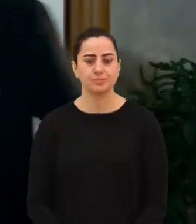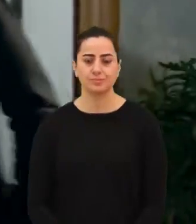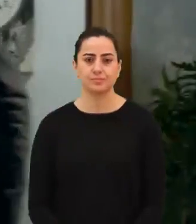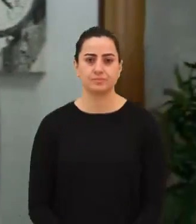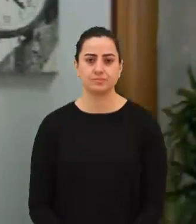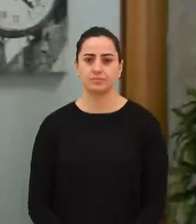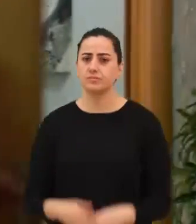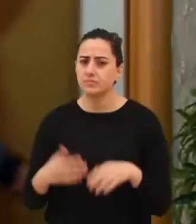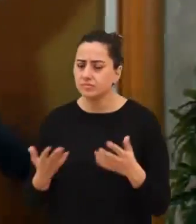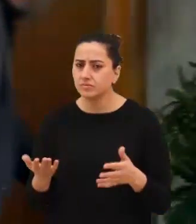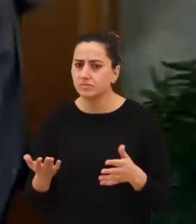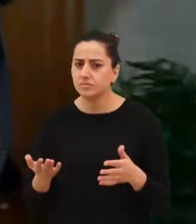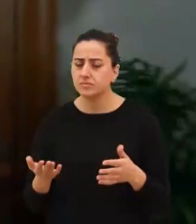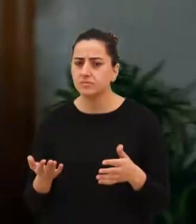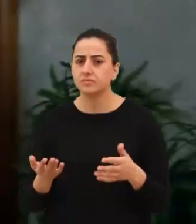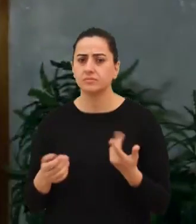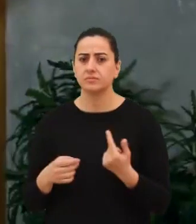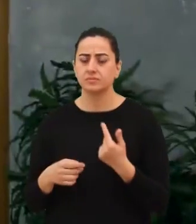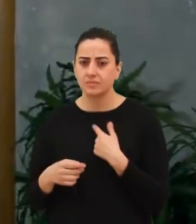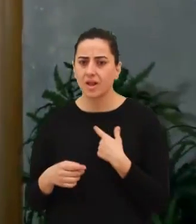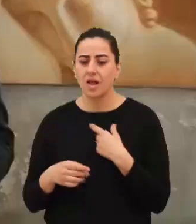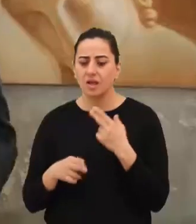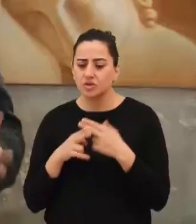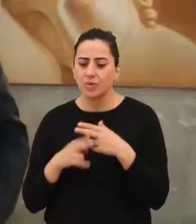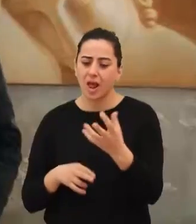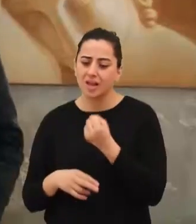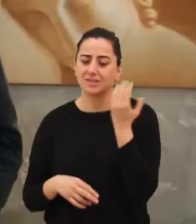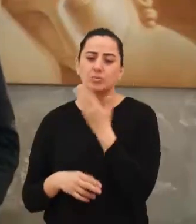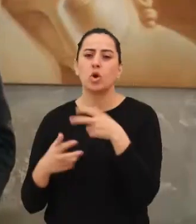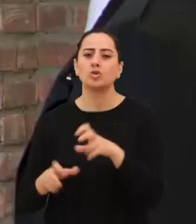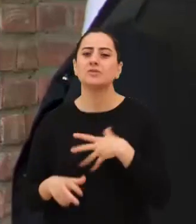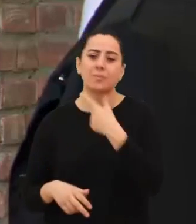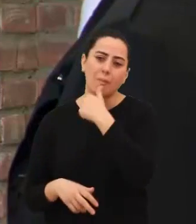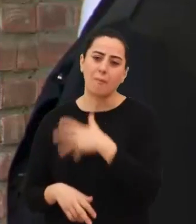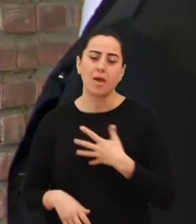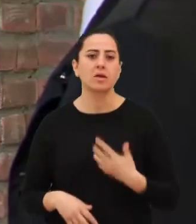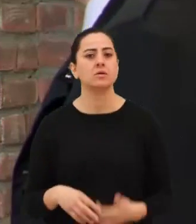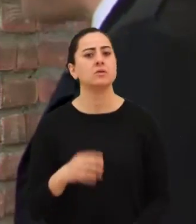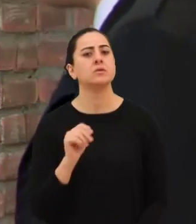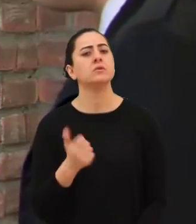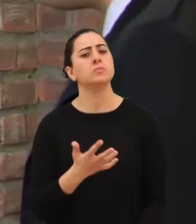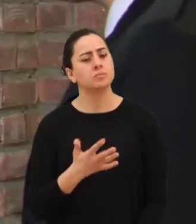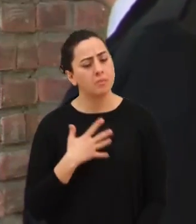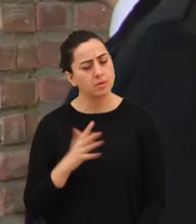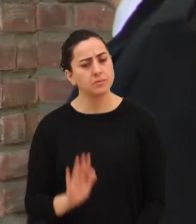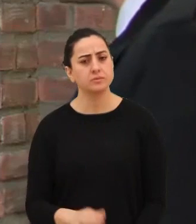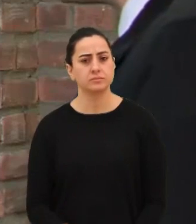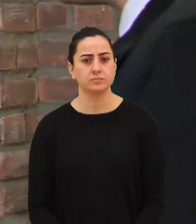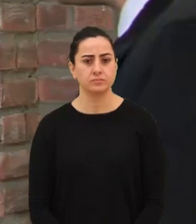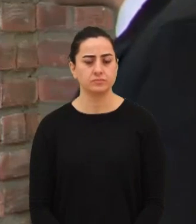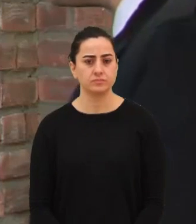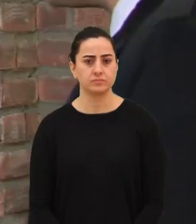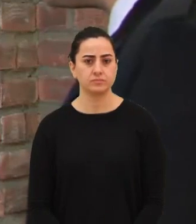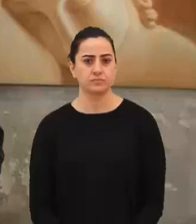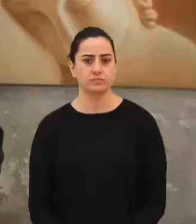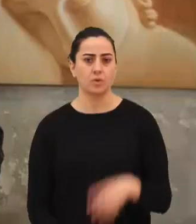Teşekkür ederim. Ya şey, mümkünse ben hemen alıp gideyim, babam merak etmesin. Etmez arkadaşım, etmez. Merak etme sen. Mallar